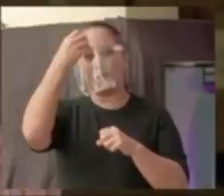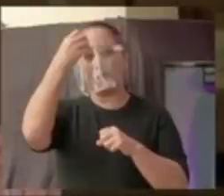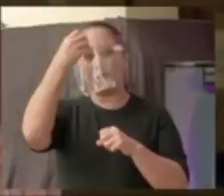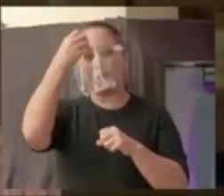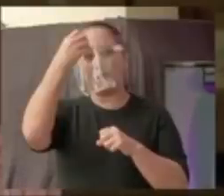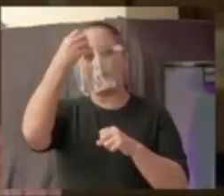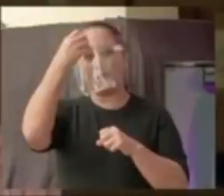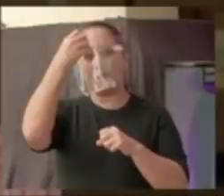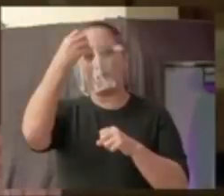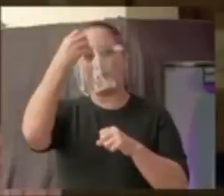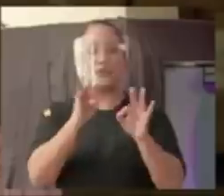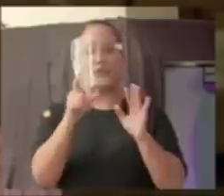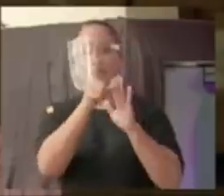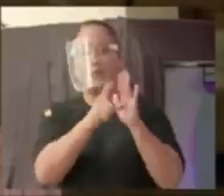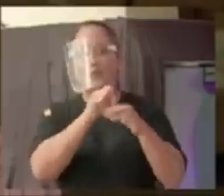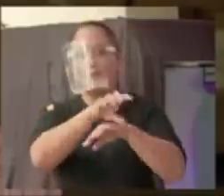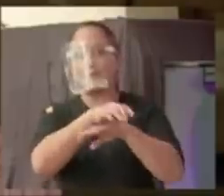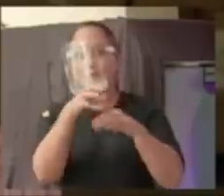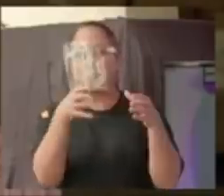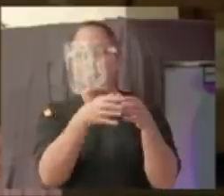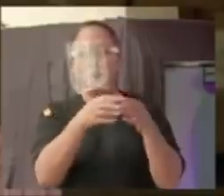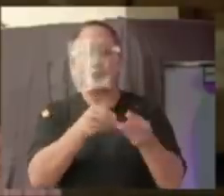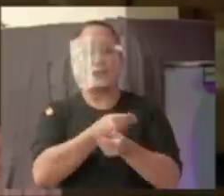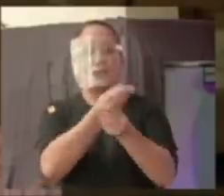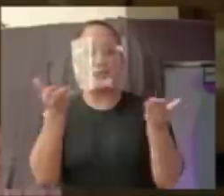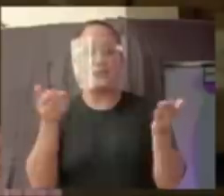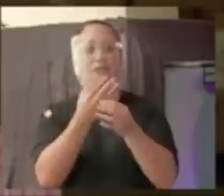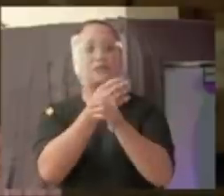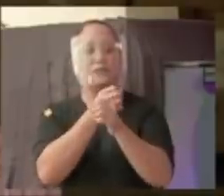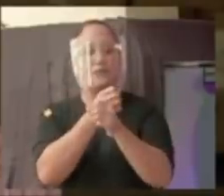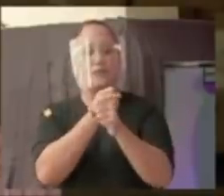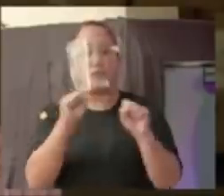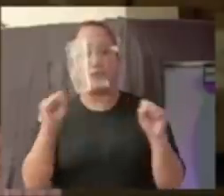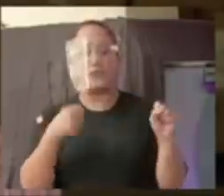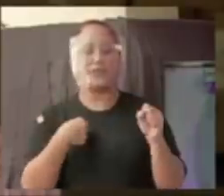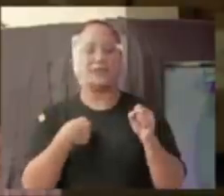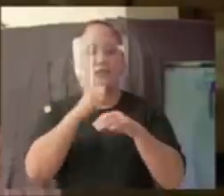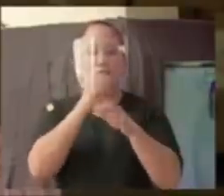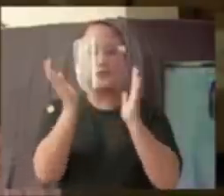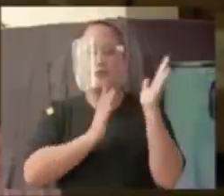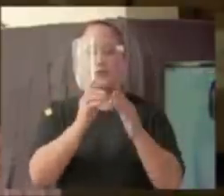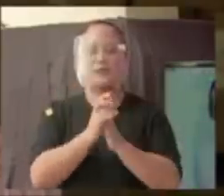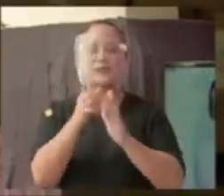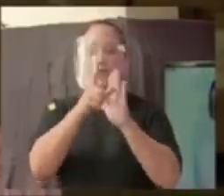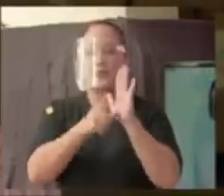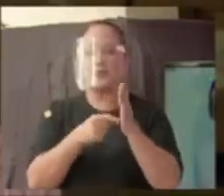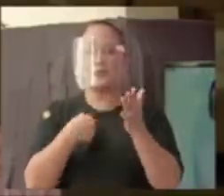Pinuno siya ng Free Legal Assistance Group na nagbibigay ng libreng serbisyong legal para sa mga